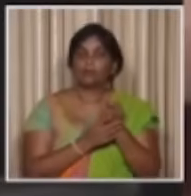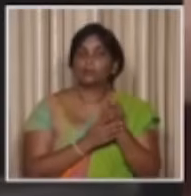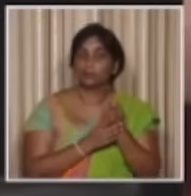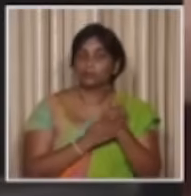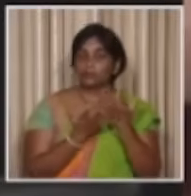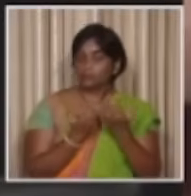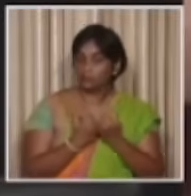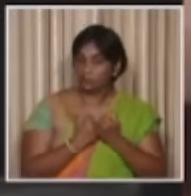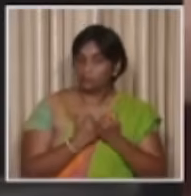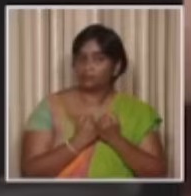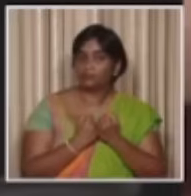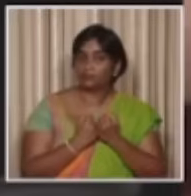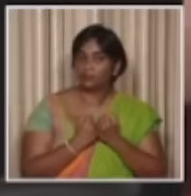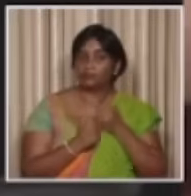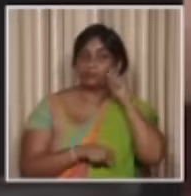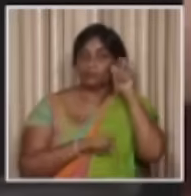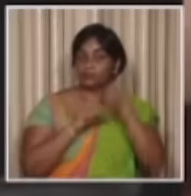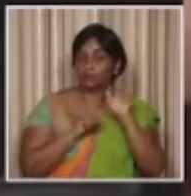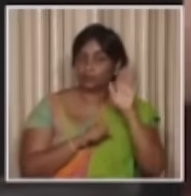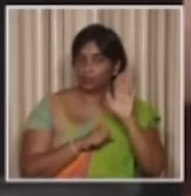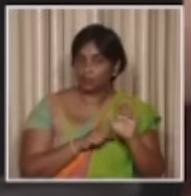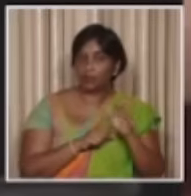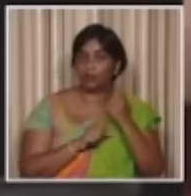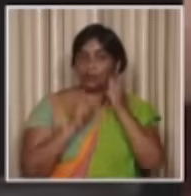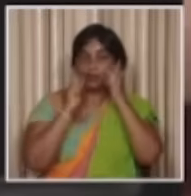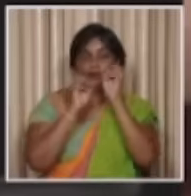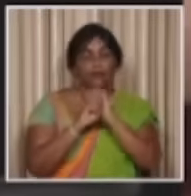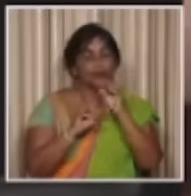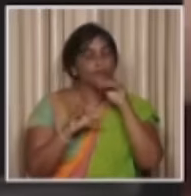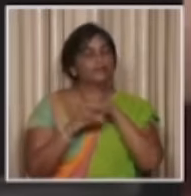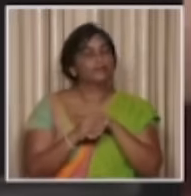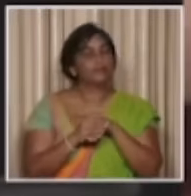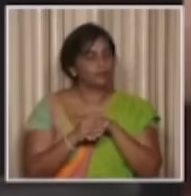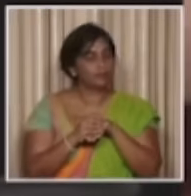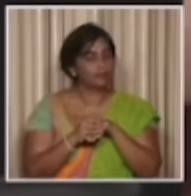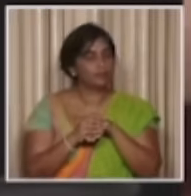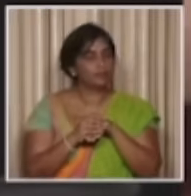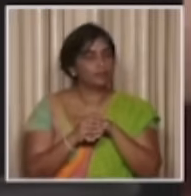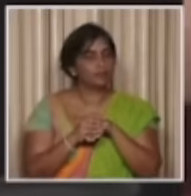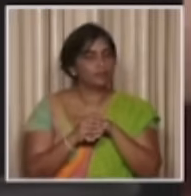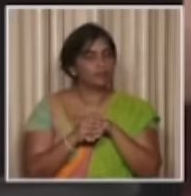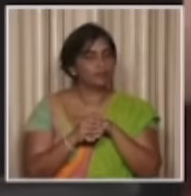සතයකම ලැබීමක් ජනතාවගේ දැනුවත් වීමක් තුල